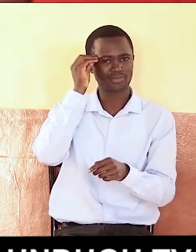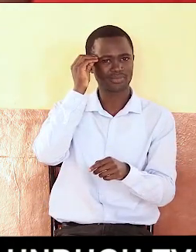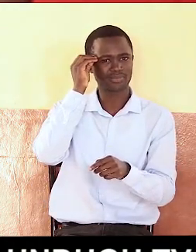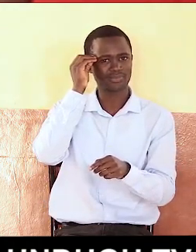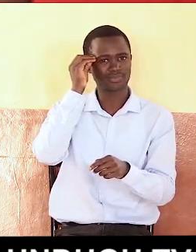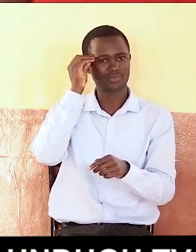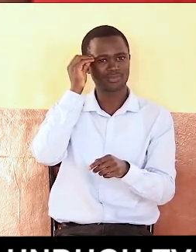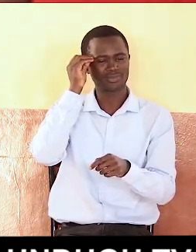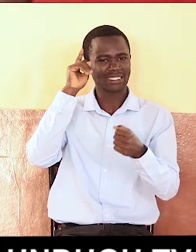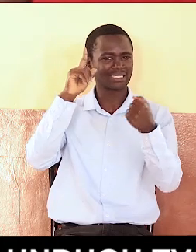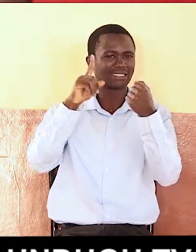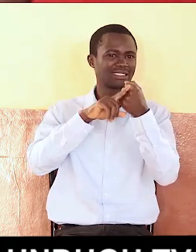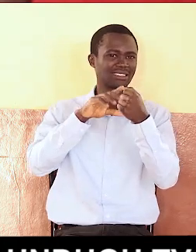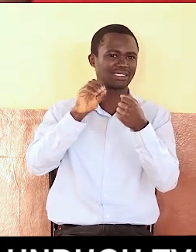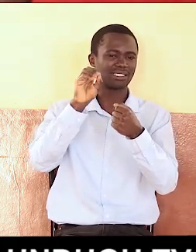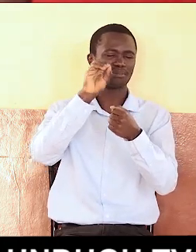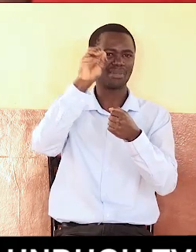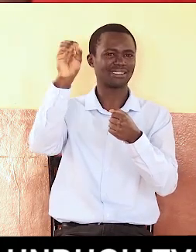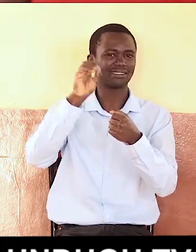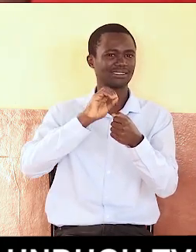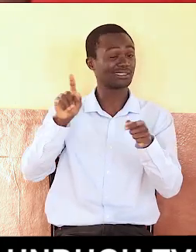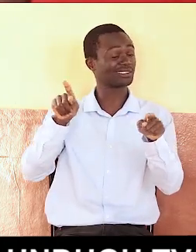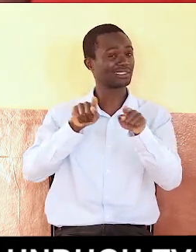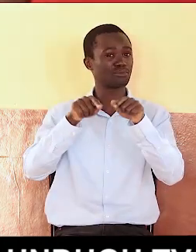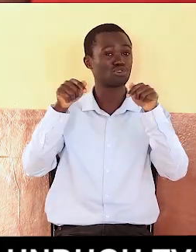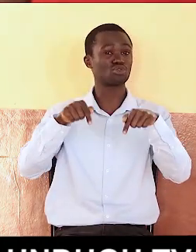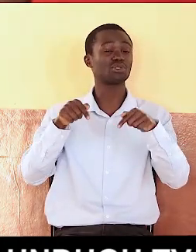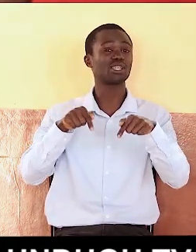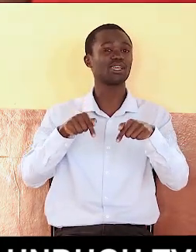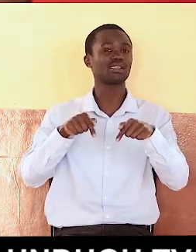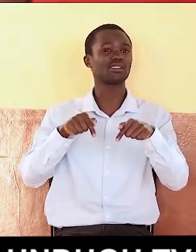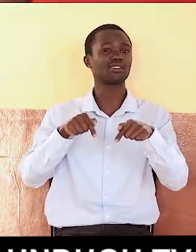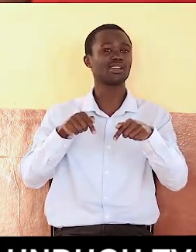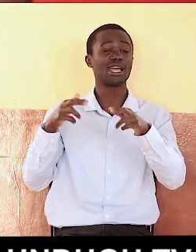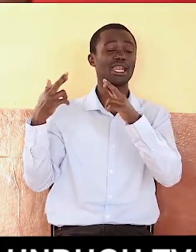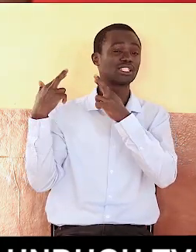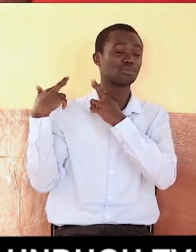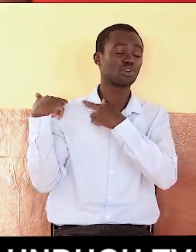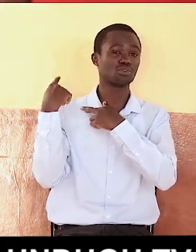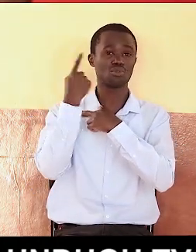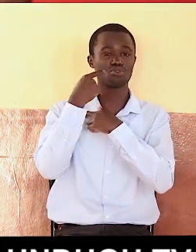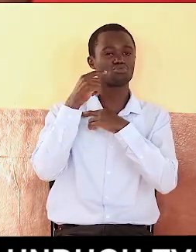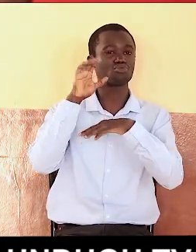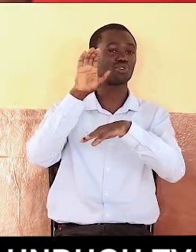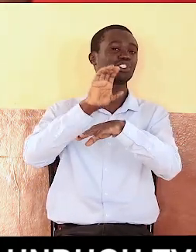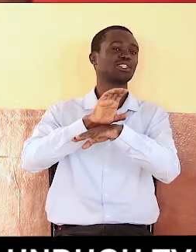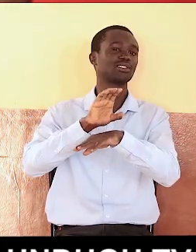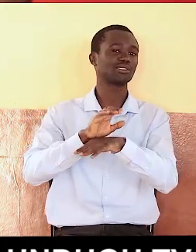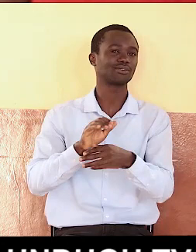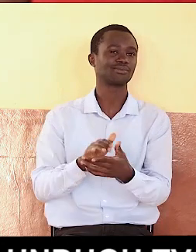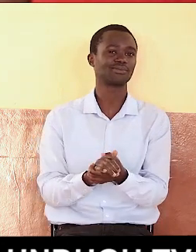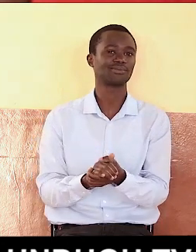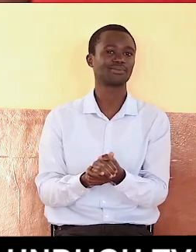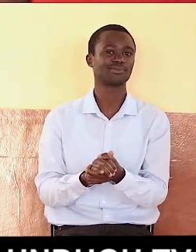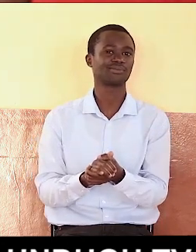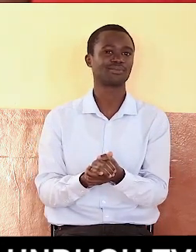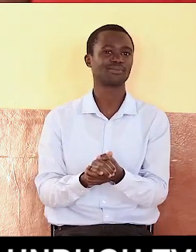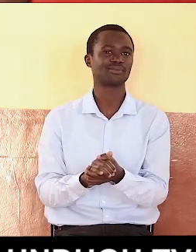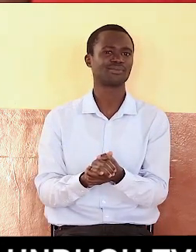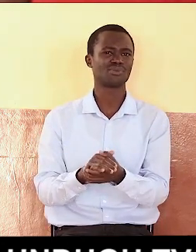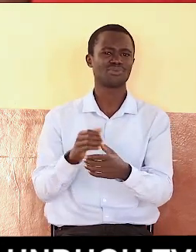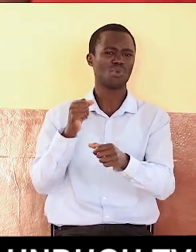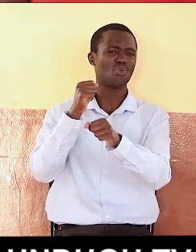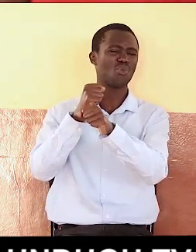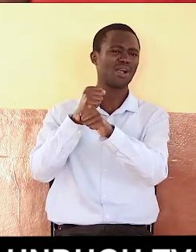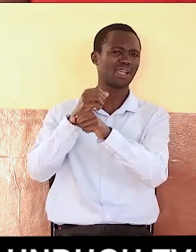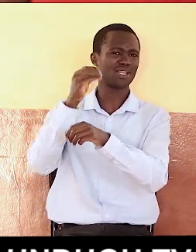even 60% today is commanded by the church. The initiative ya elimu